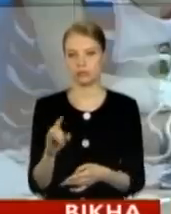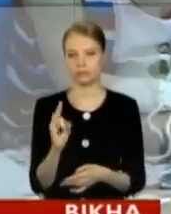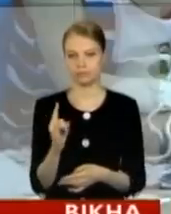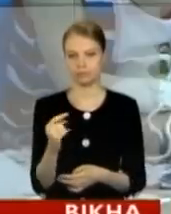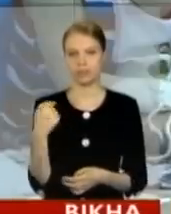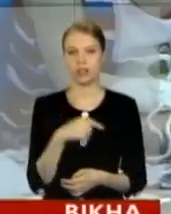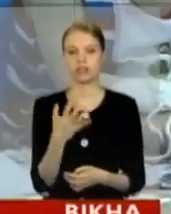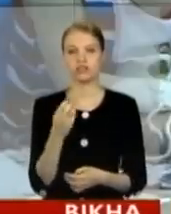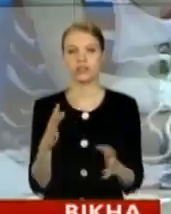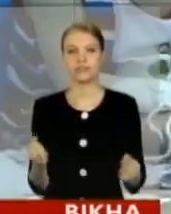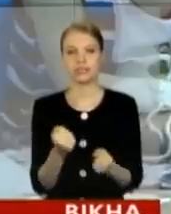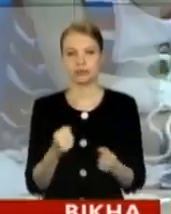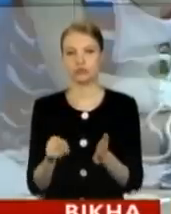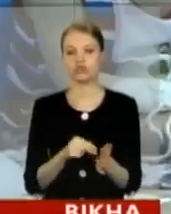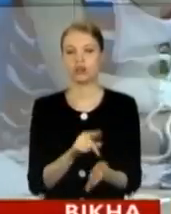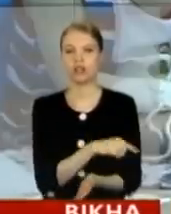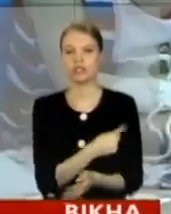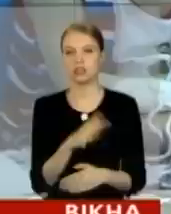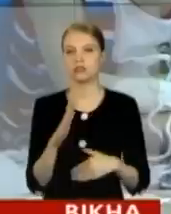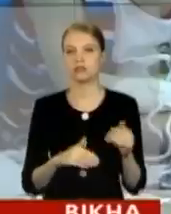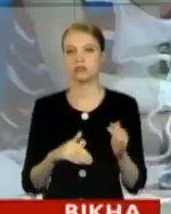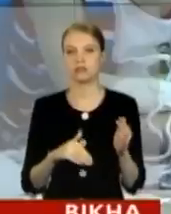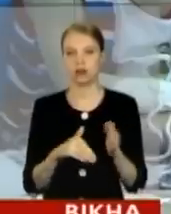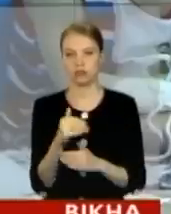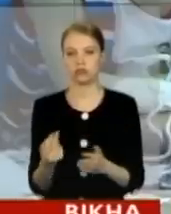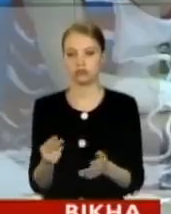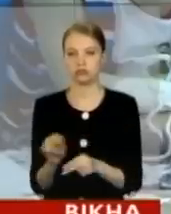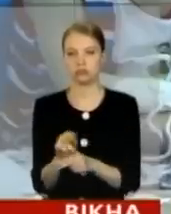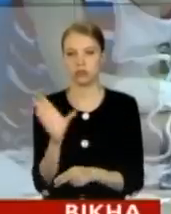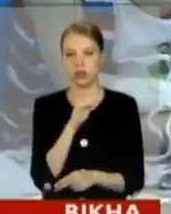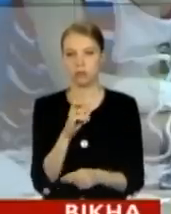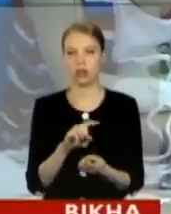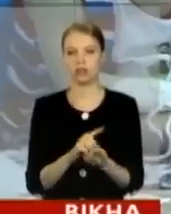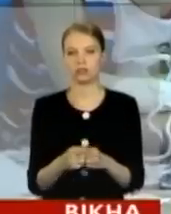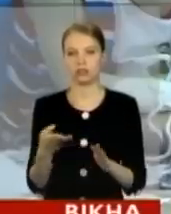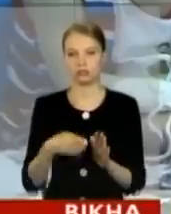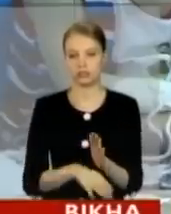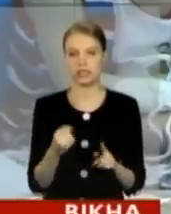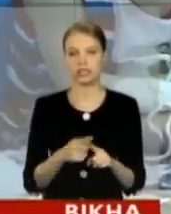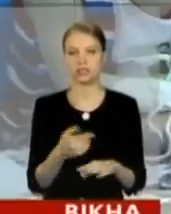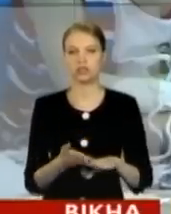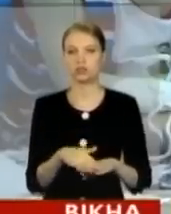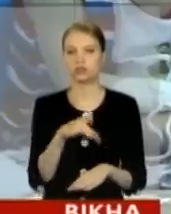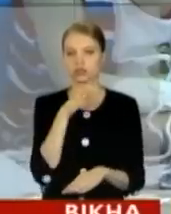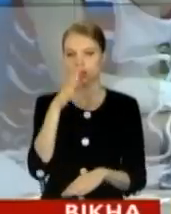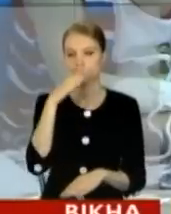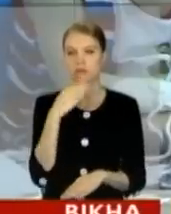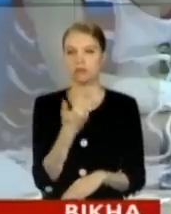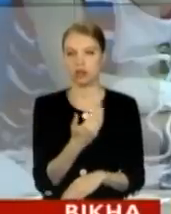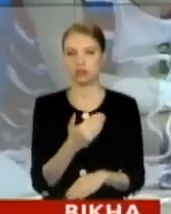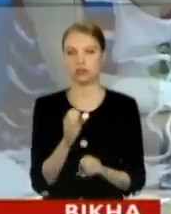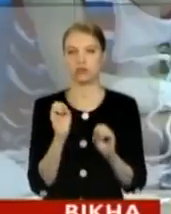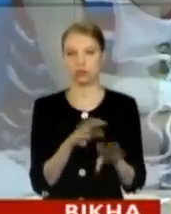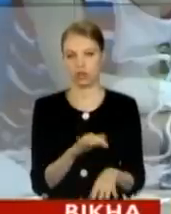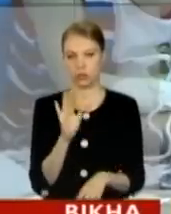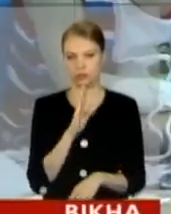Шамраю. Ще взимку черкаські лікарі майже звели дитину на ноги, але стався рецидив, і в цей скрутний час батько Тимурчика покинув